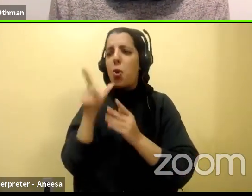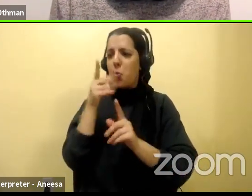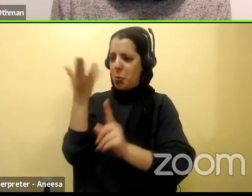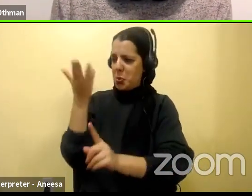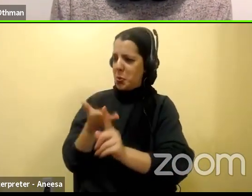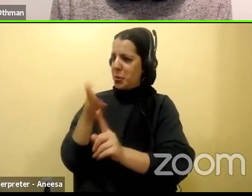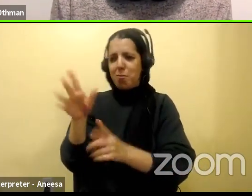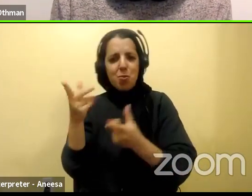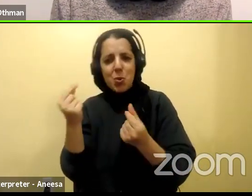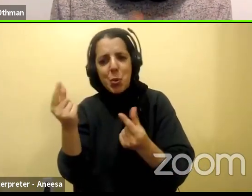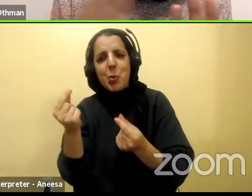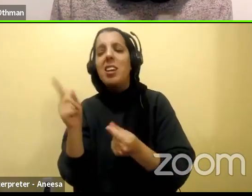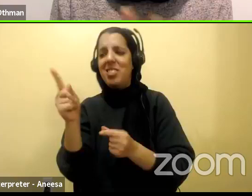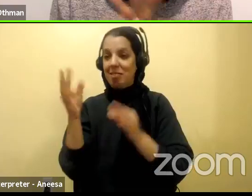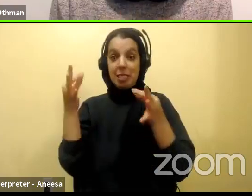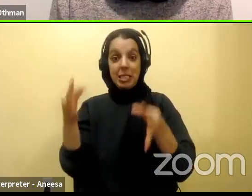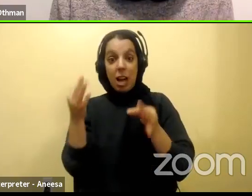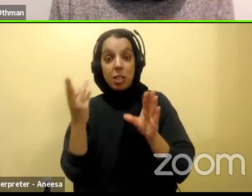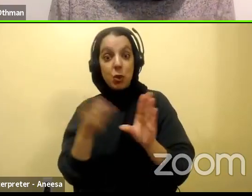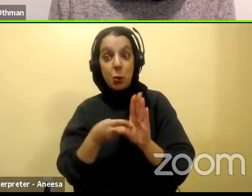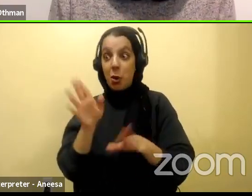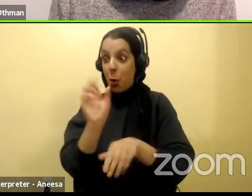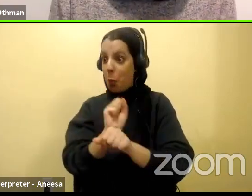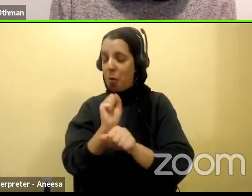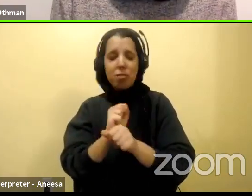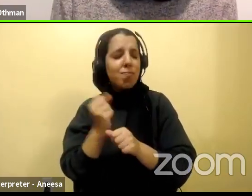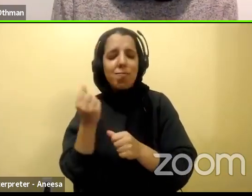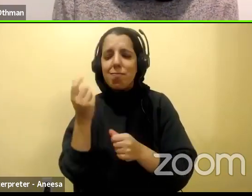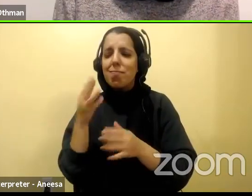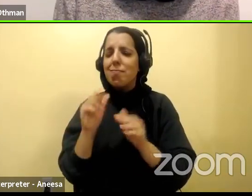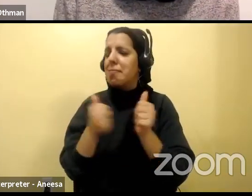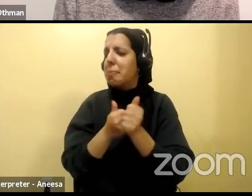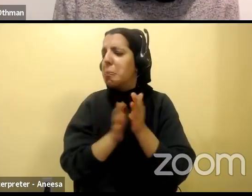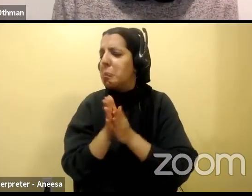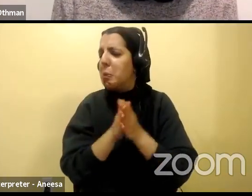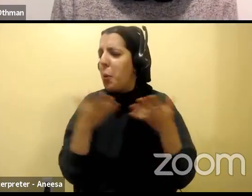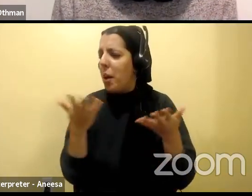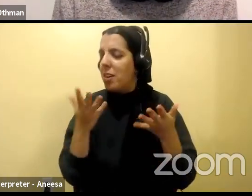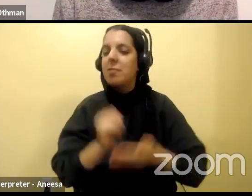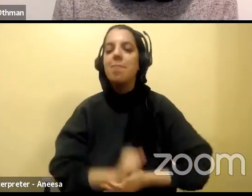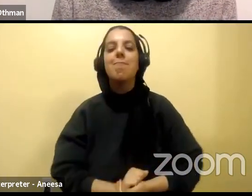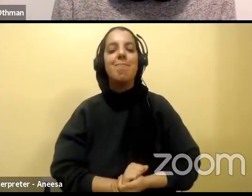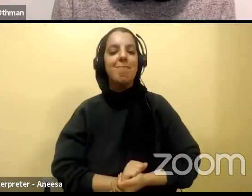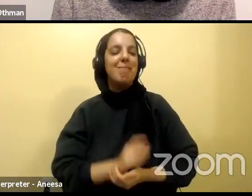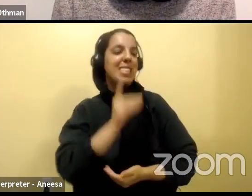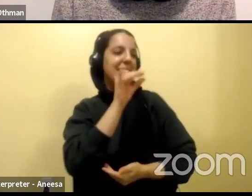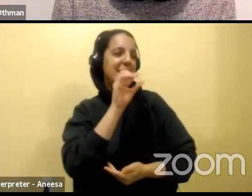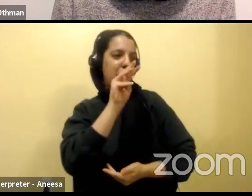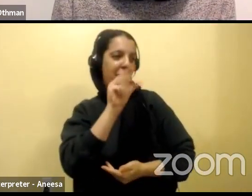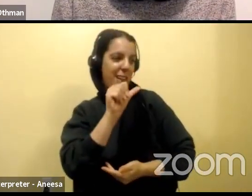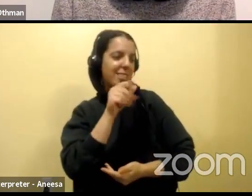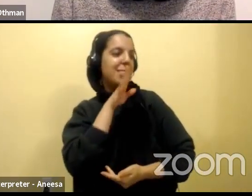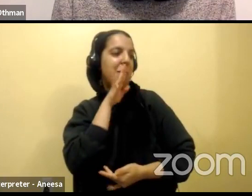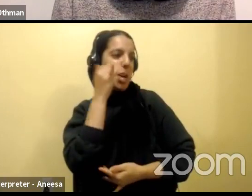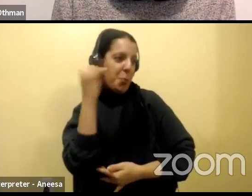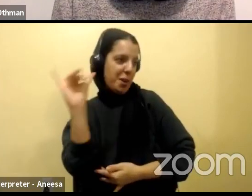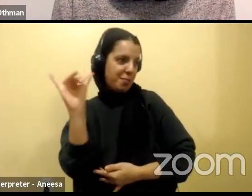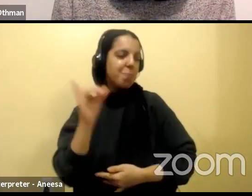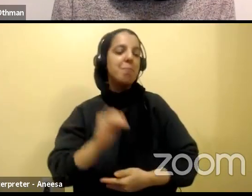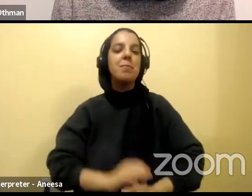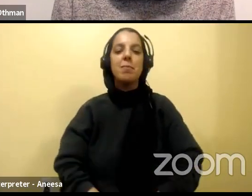what motivated you to get into the work that you do. أنا ديما الدهوك من سوريا. بطلة سورية